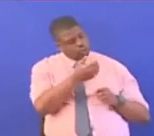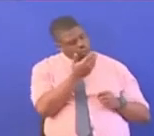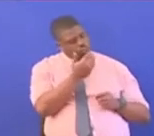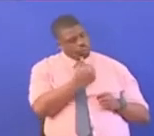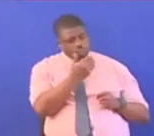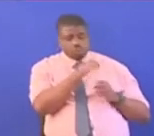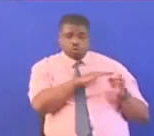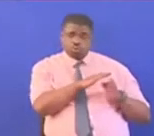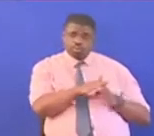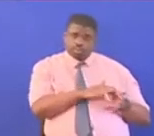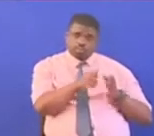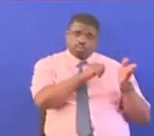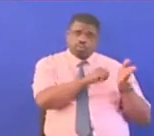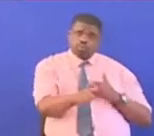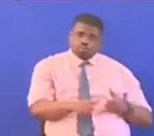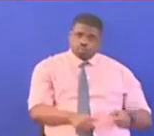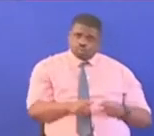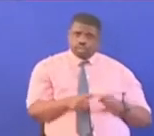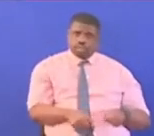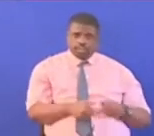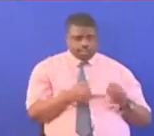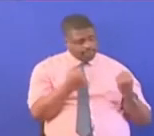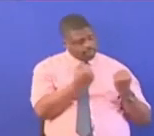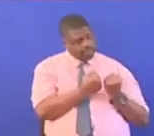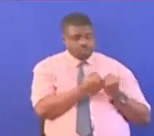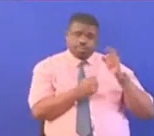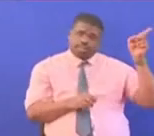tumekuwa tukinunua asali inayozalishwa pale